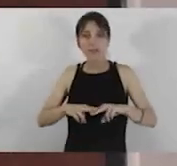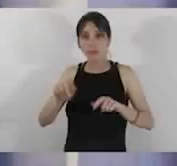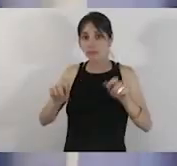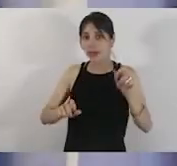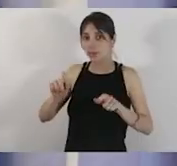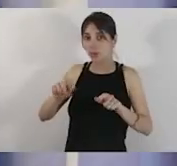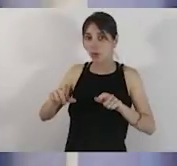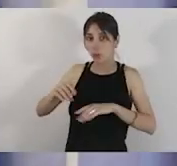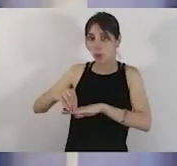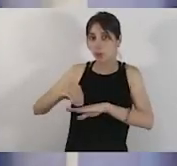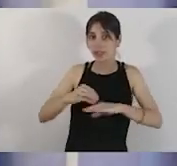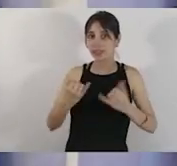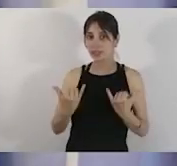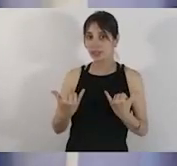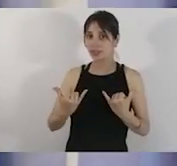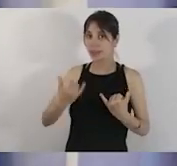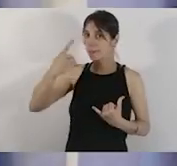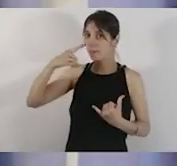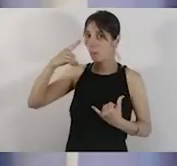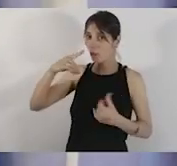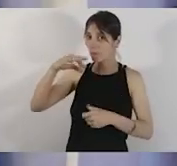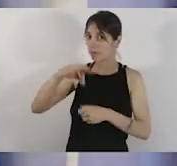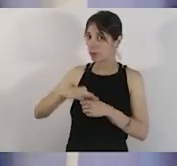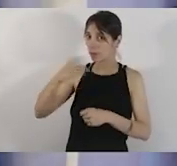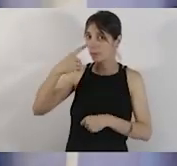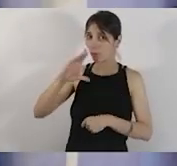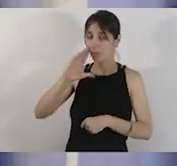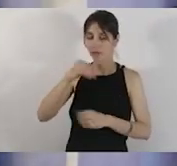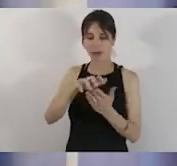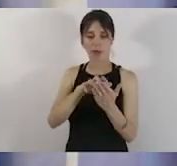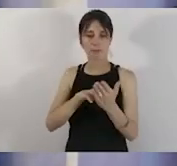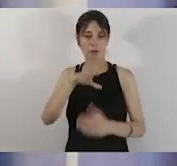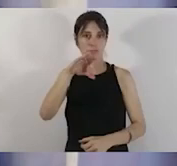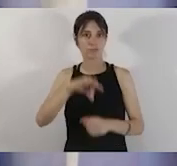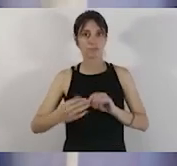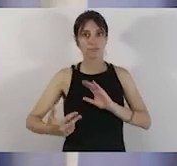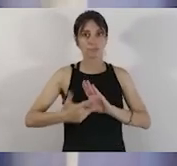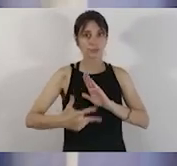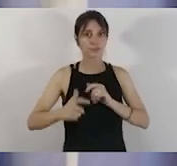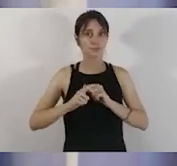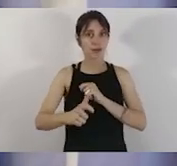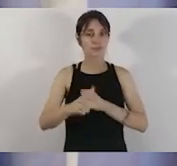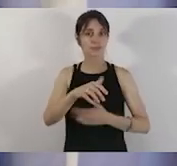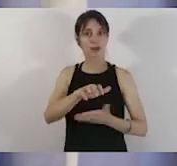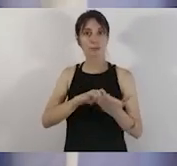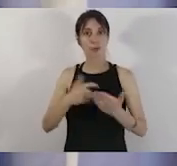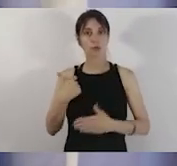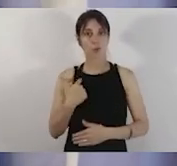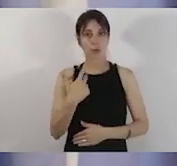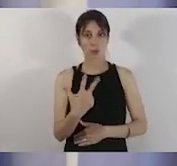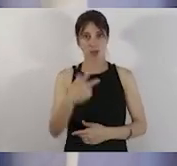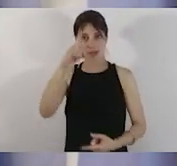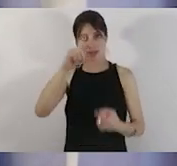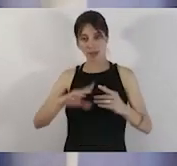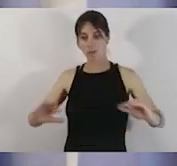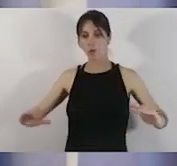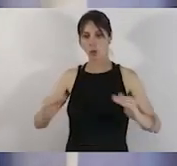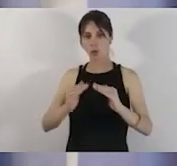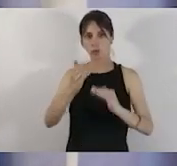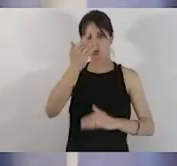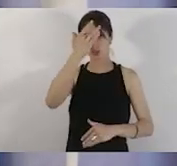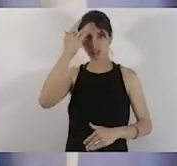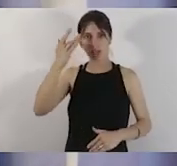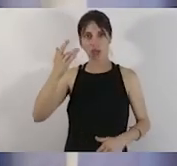est favorable. Donc, rapport adopté. Le rapport numéro 3 sur la colline de Saint-Martin